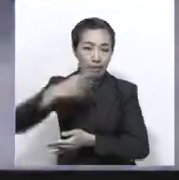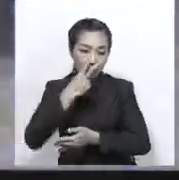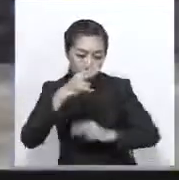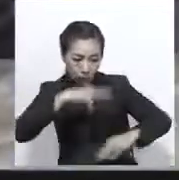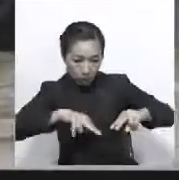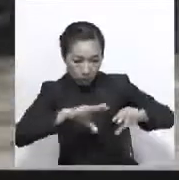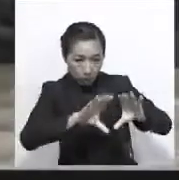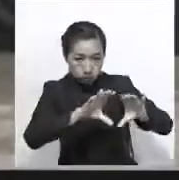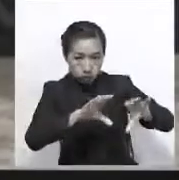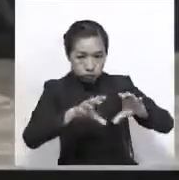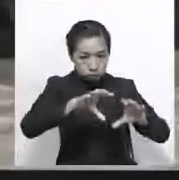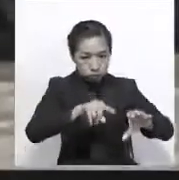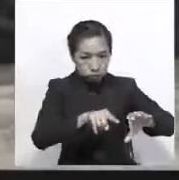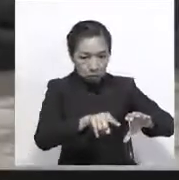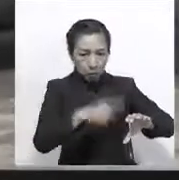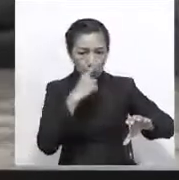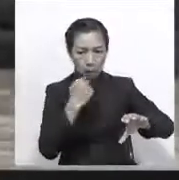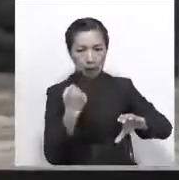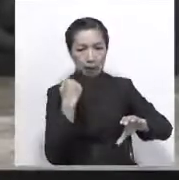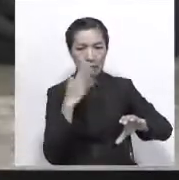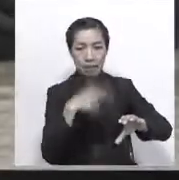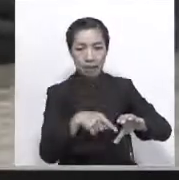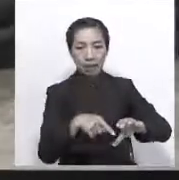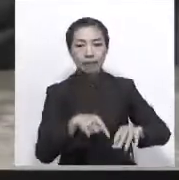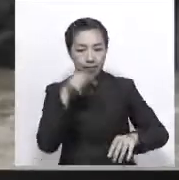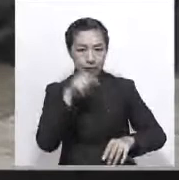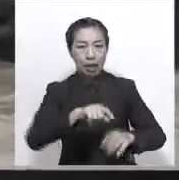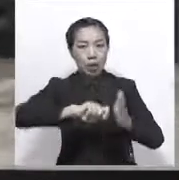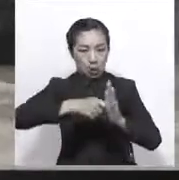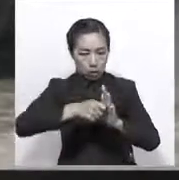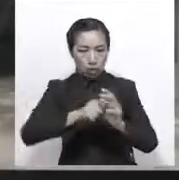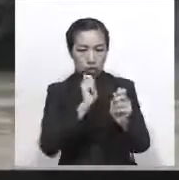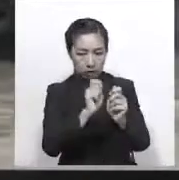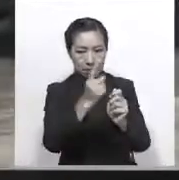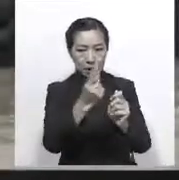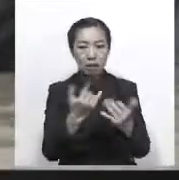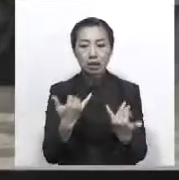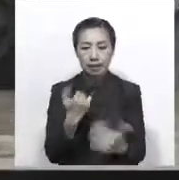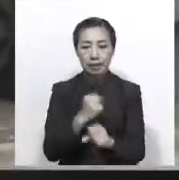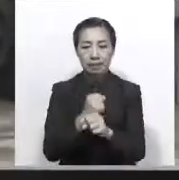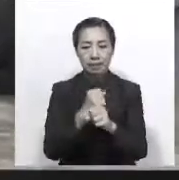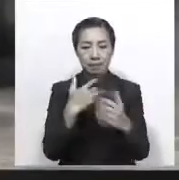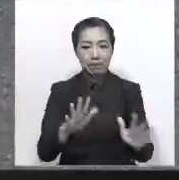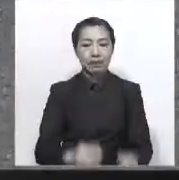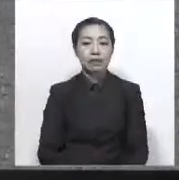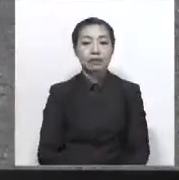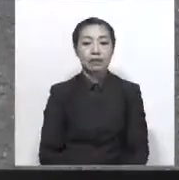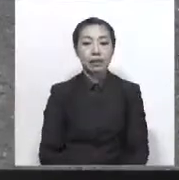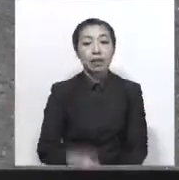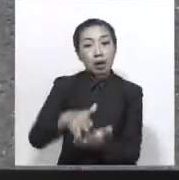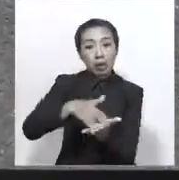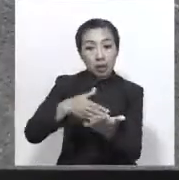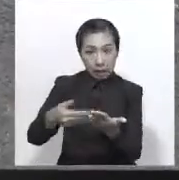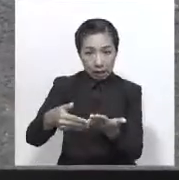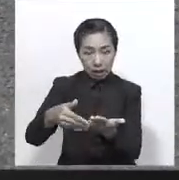เนี่ยมีความชำรุดหรือไม่แข็งแรงเนี่ยเราก็สั่งซ่อมไปแล้วนะฮะซึ่งขณะนี้เราได้ทำแล้วนอกจากนั้นเนี่ยเรื่องของสีเรื่อง